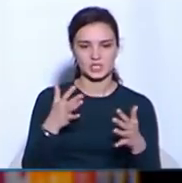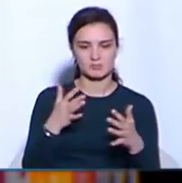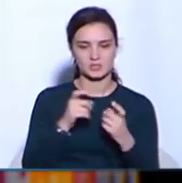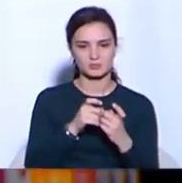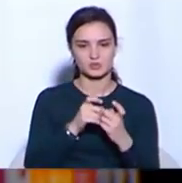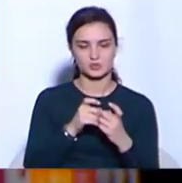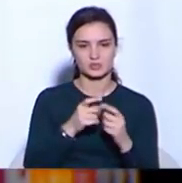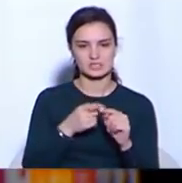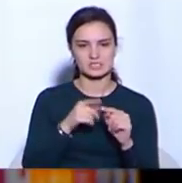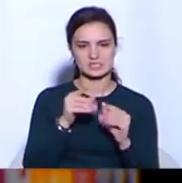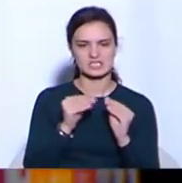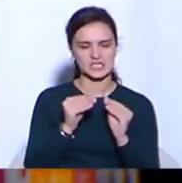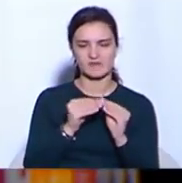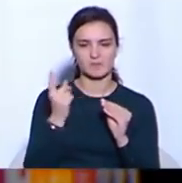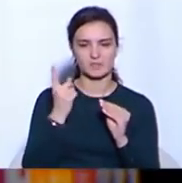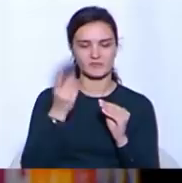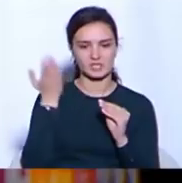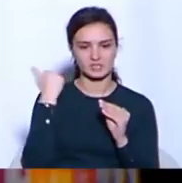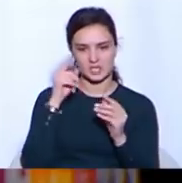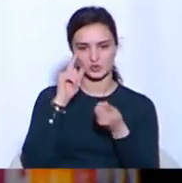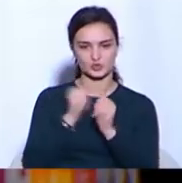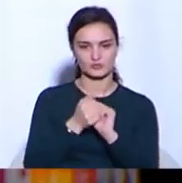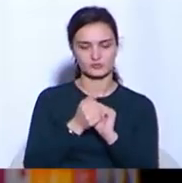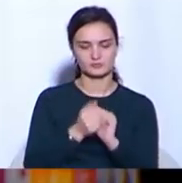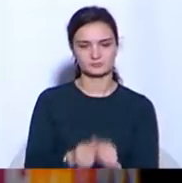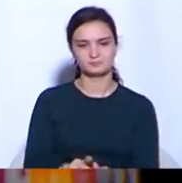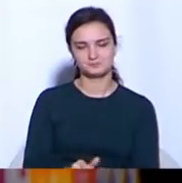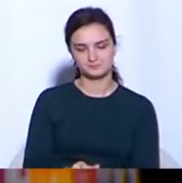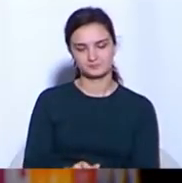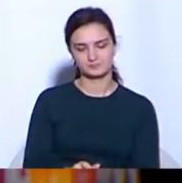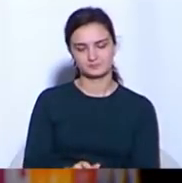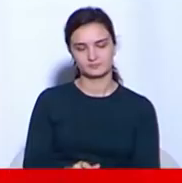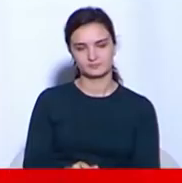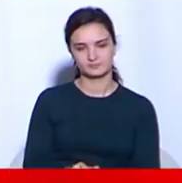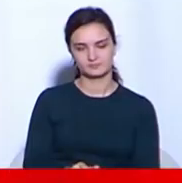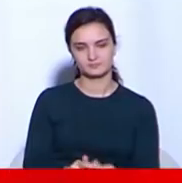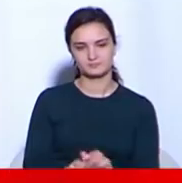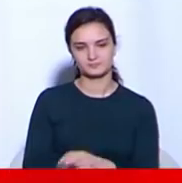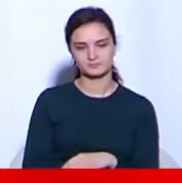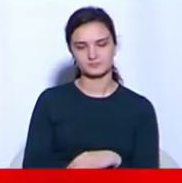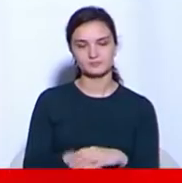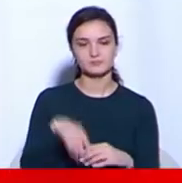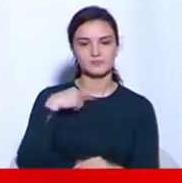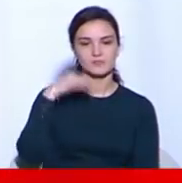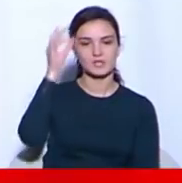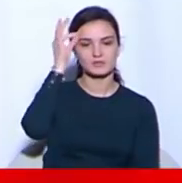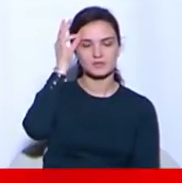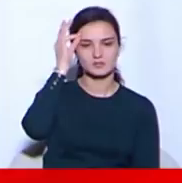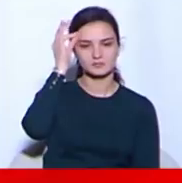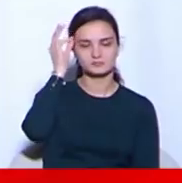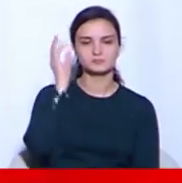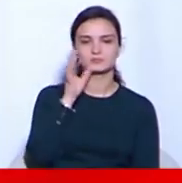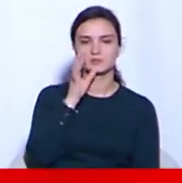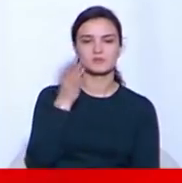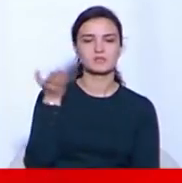რომ ადრე თუ გვიან ისე ის პირველი შთაბეჭდილება და პირველი მოდელი აღმოტივტივდება მის ცხოვრებაში. და მე გავიხსენებ